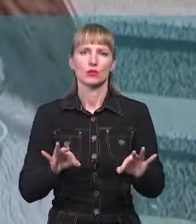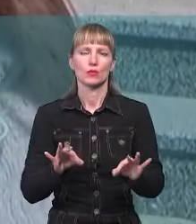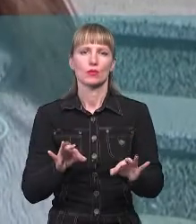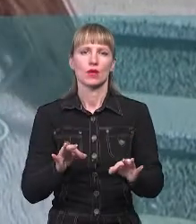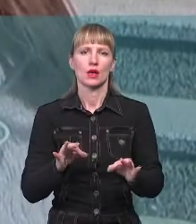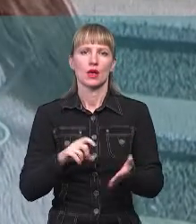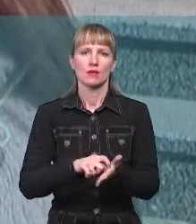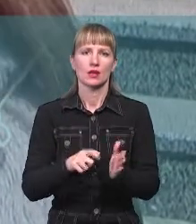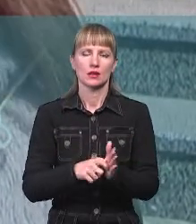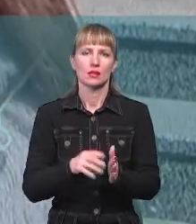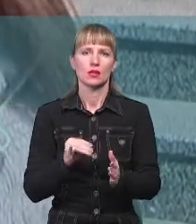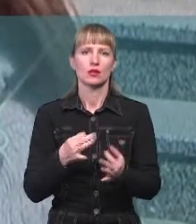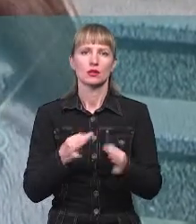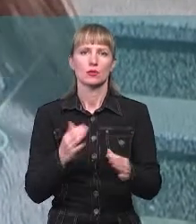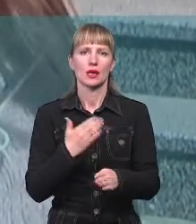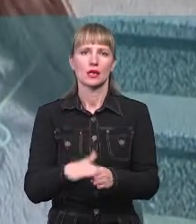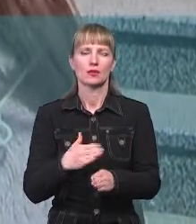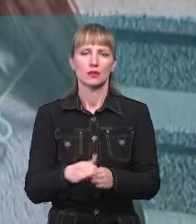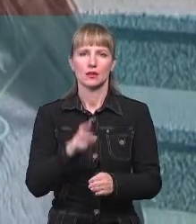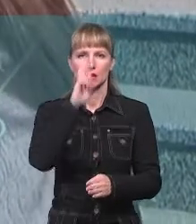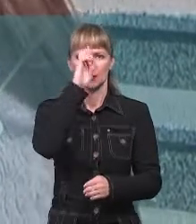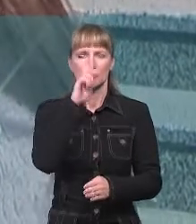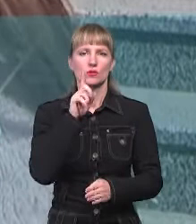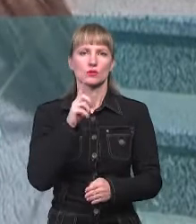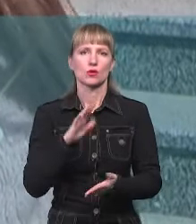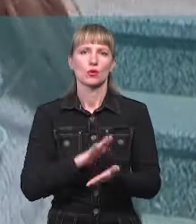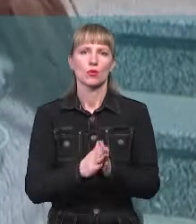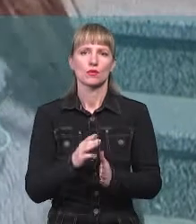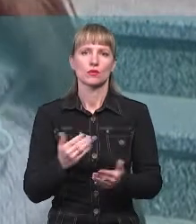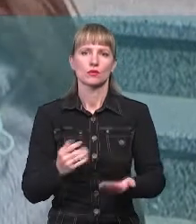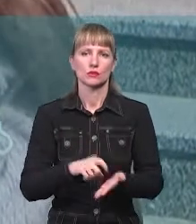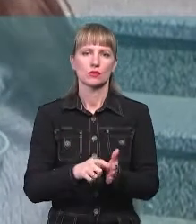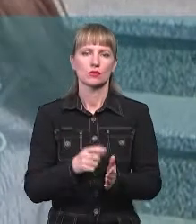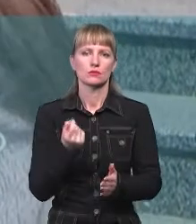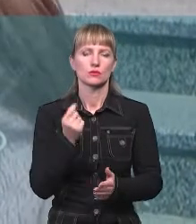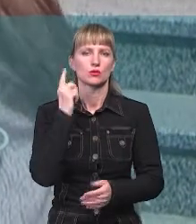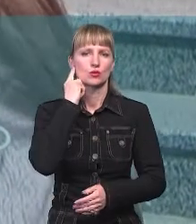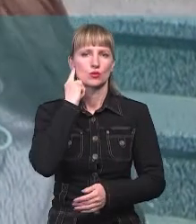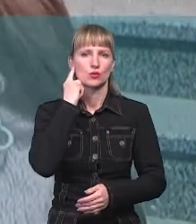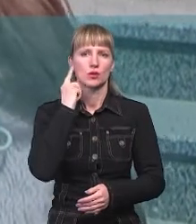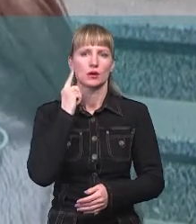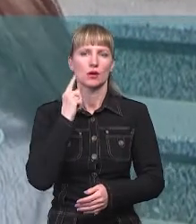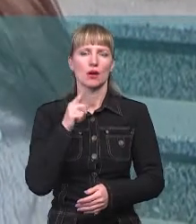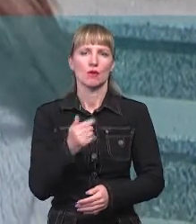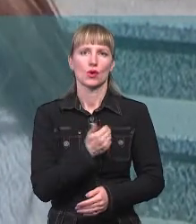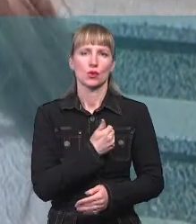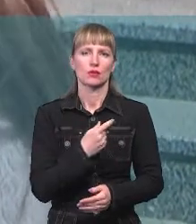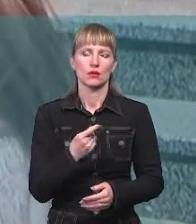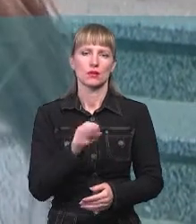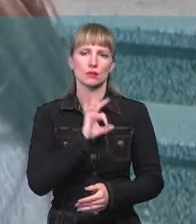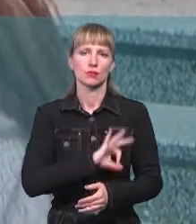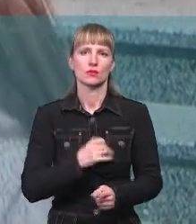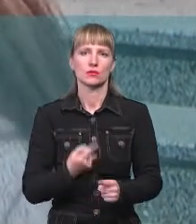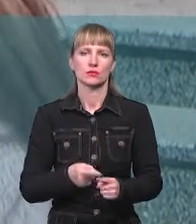«Пільгове молодіжне кредитування» Держмолодьжитла? Ну, щось чула. А чи не збиралися ви їми